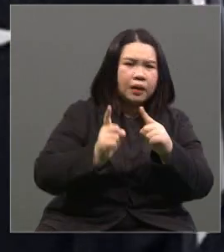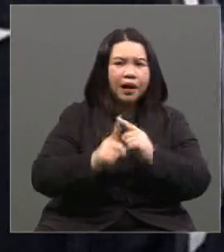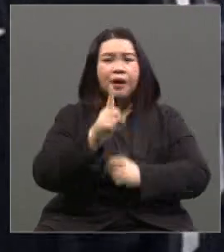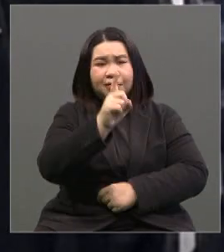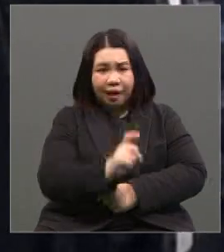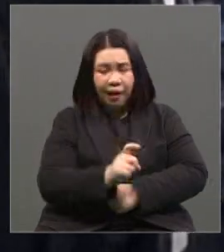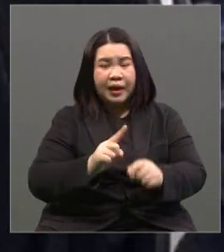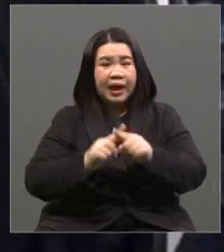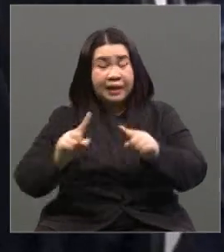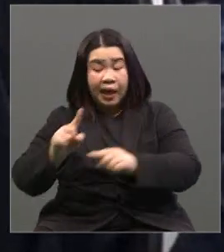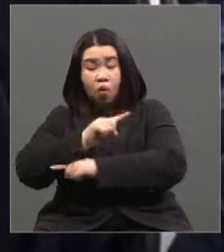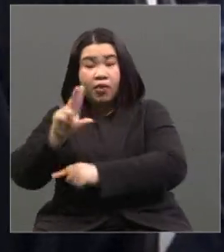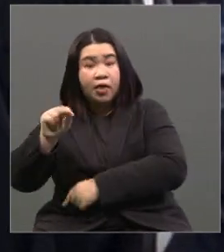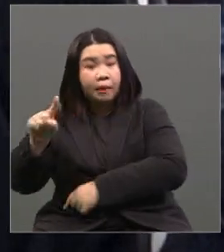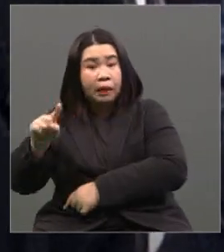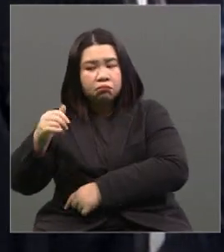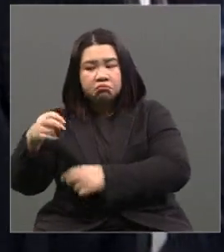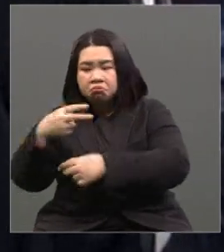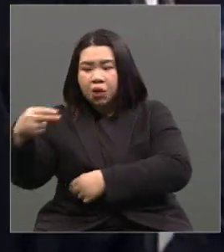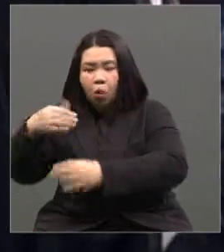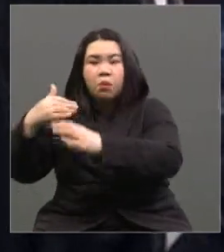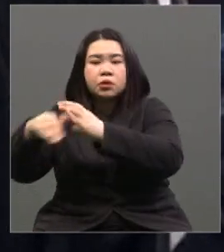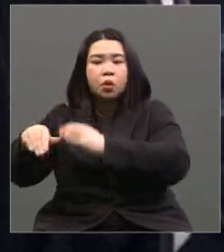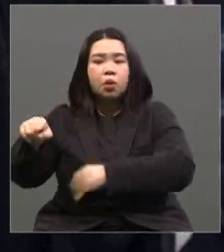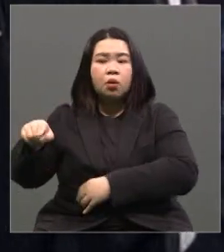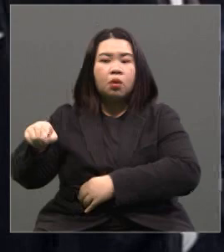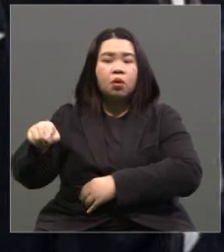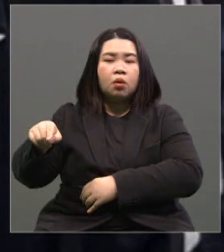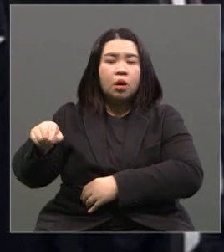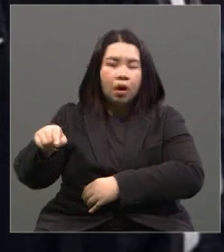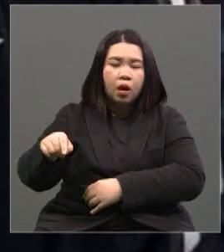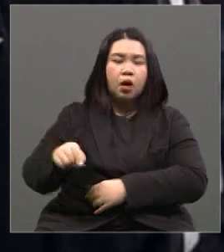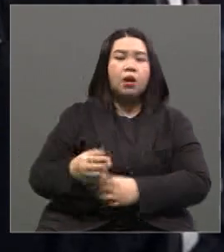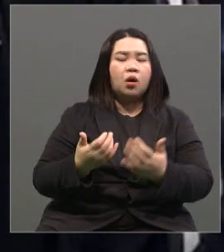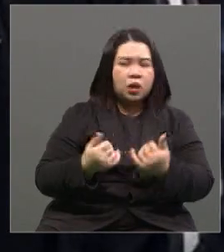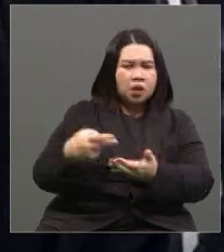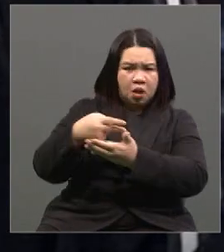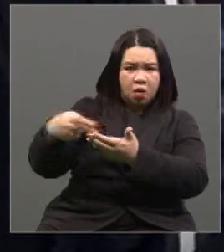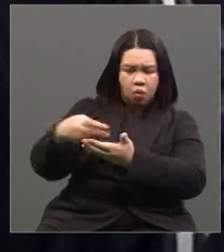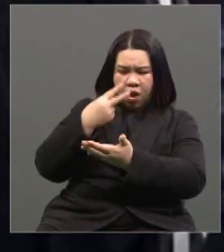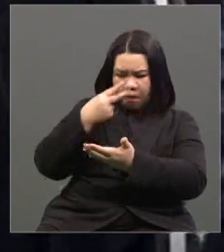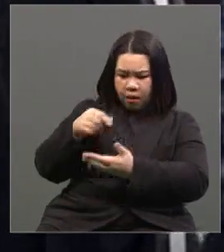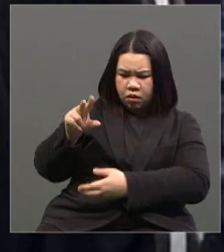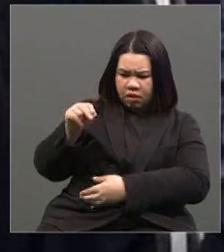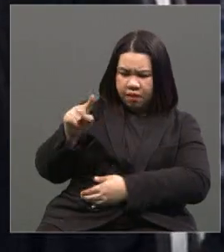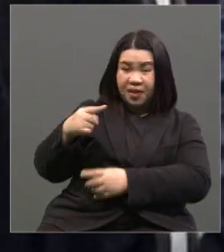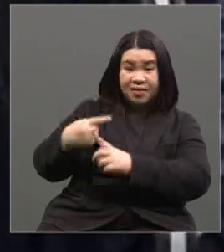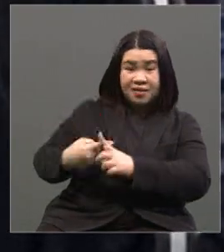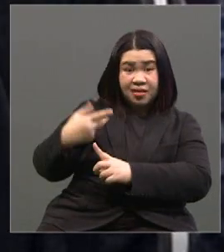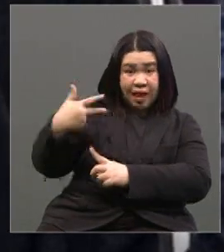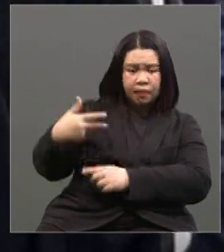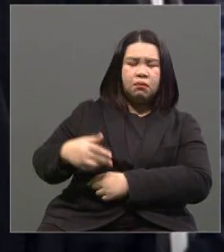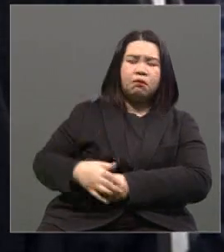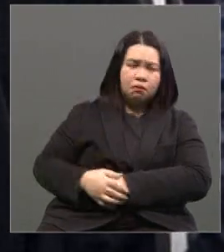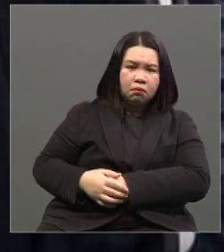เองแต่ว่าตอนที่มาเรียกค่าถ่ายเนี่ยก็คือวันที่ 31มีนาคมนะคะคือจากข้อความที่เขาได้รับ 31มีนาคมที่ๆ